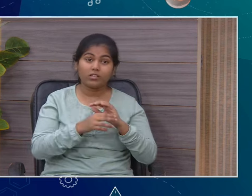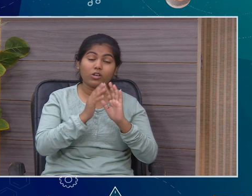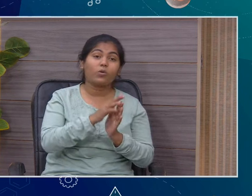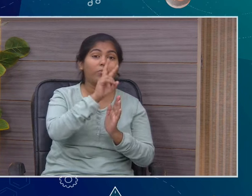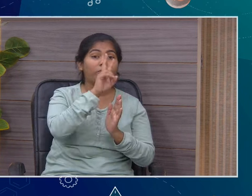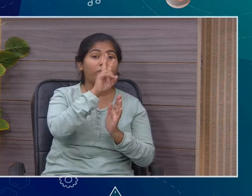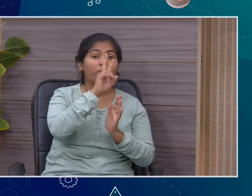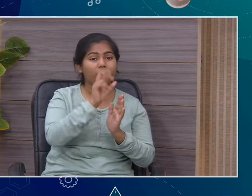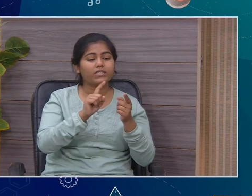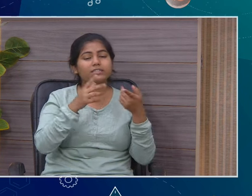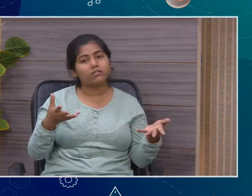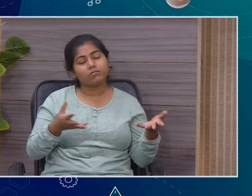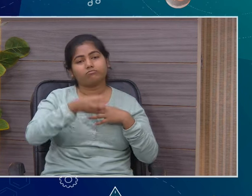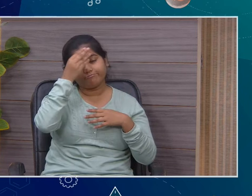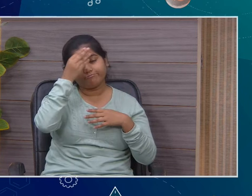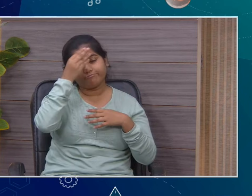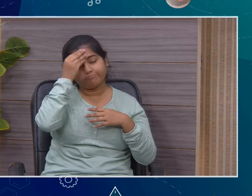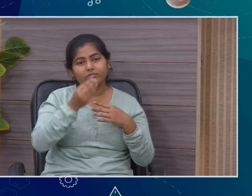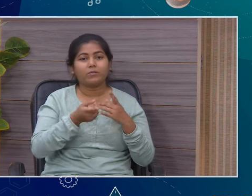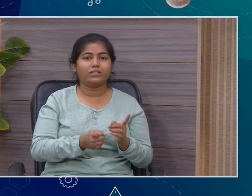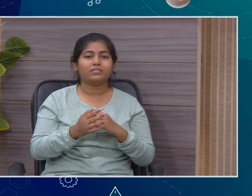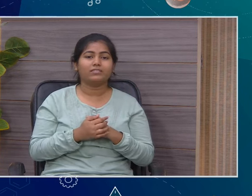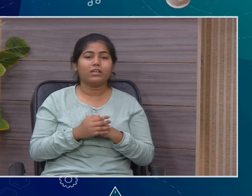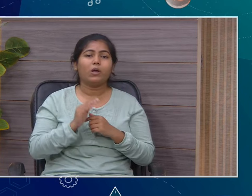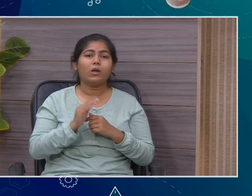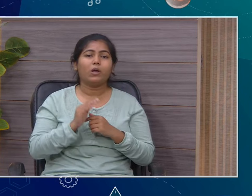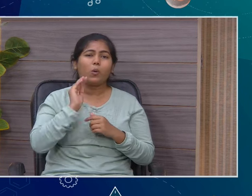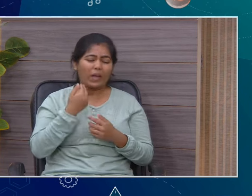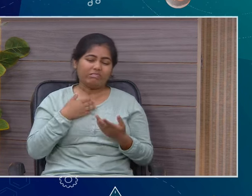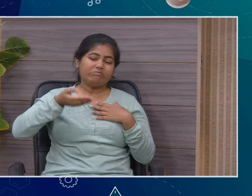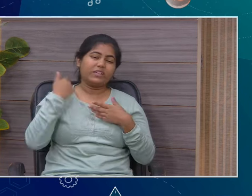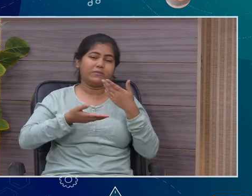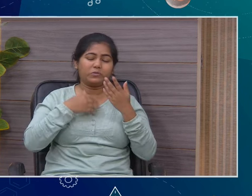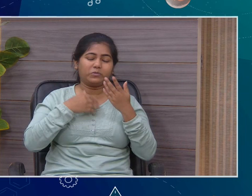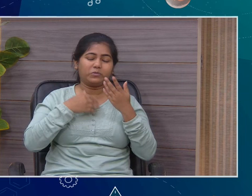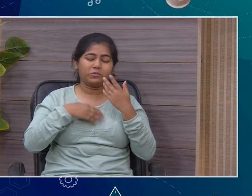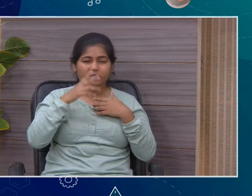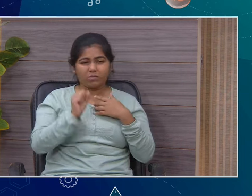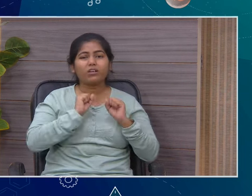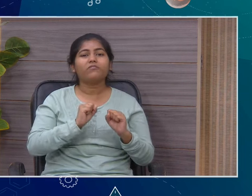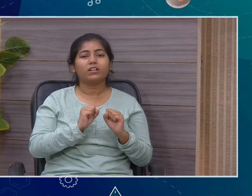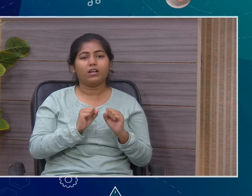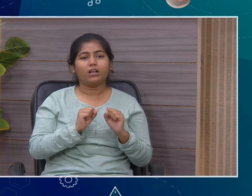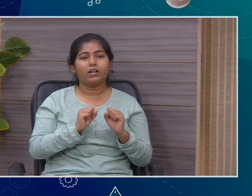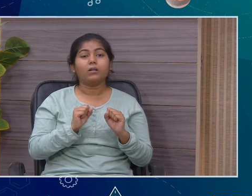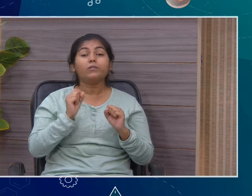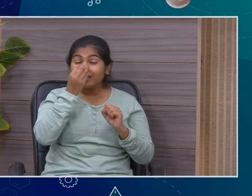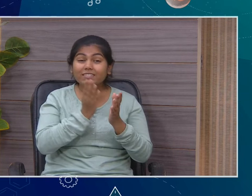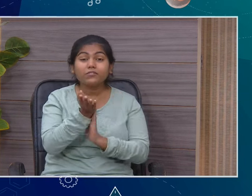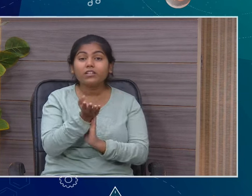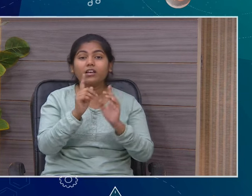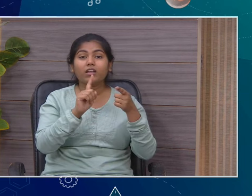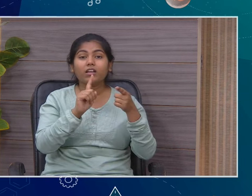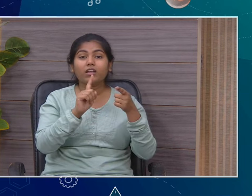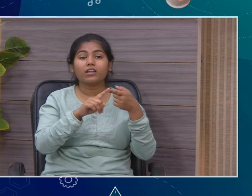कम से कम जान जाएं। तो जब मैं पढ़ती थी तब हमें भी मुश्किल होती थी याद करने में, लेकिन उसका एक आसान तरीका है, हमें